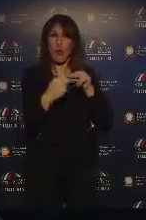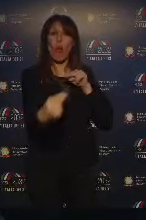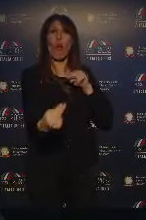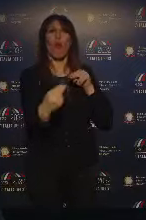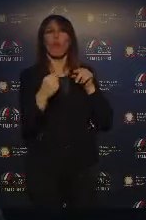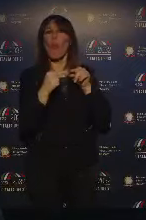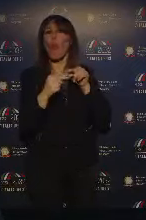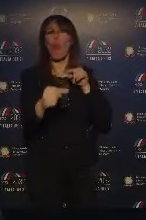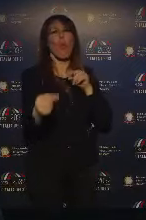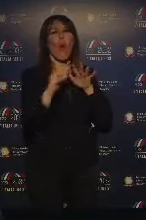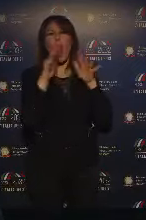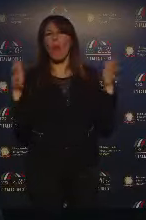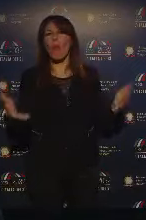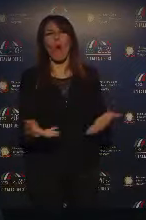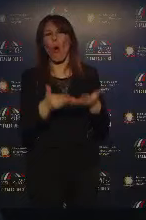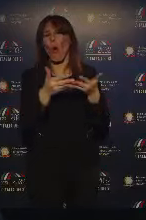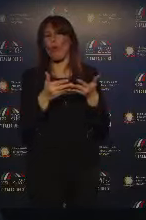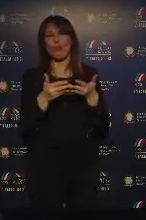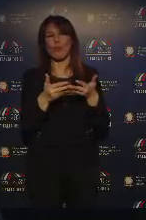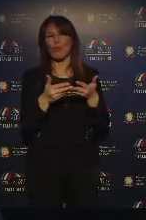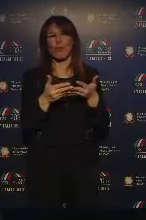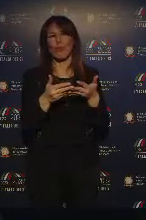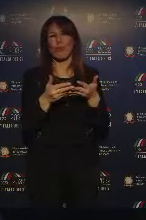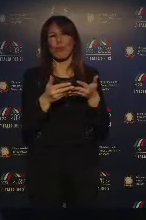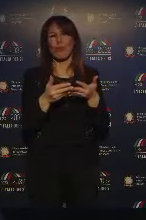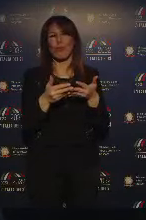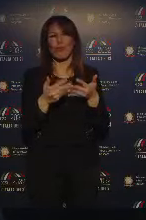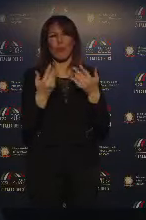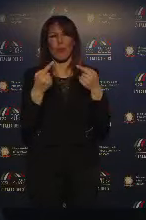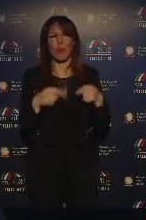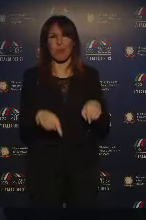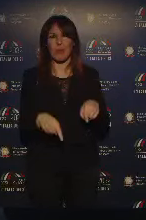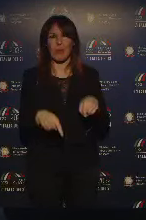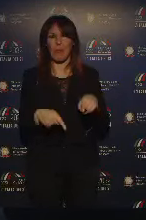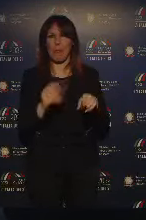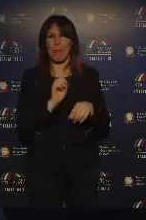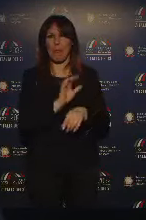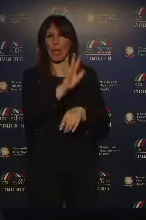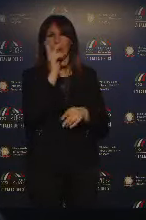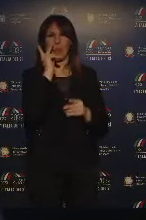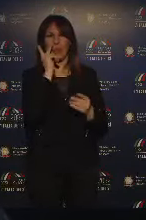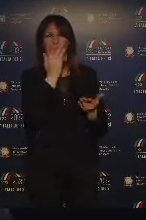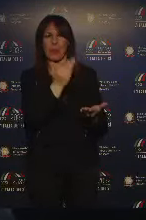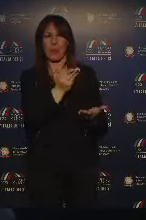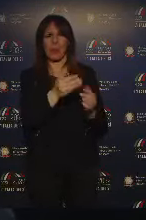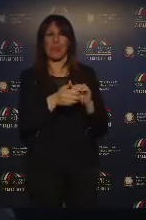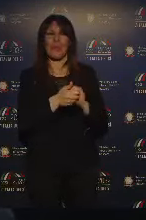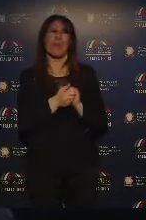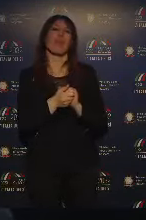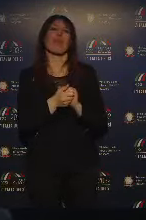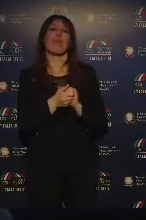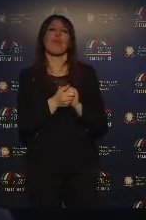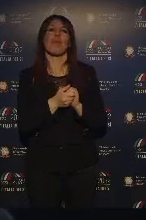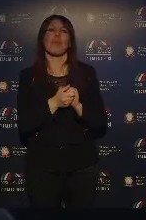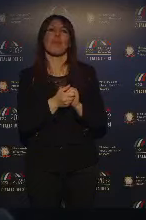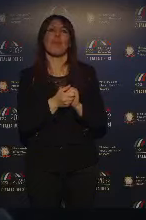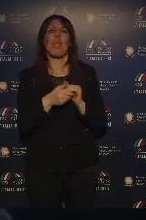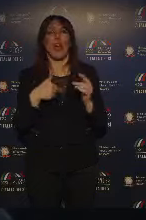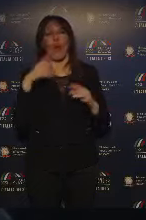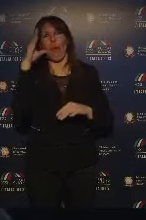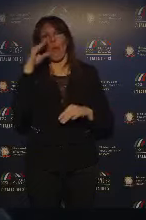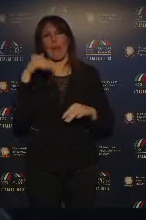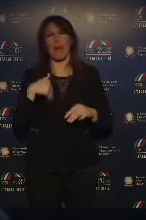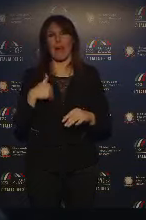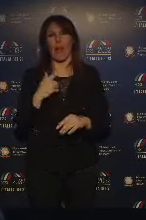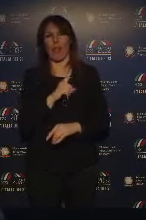lungo al mondo che è questo non so vè qua ho impalato Chi era